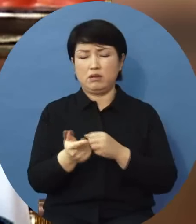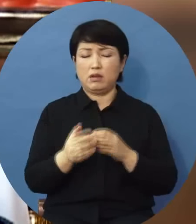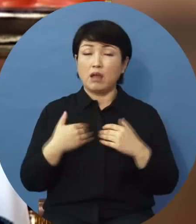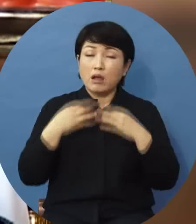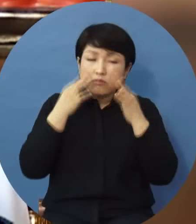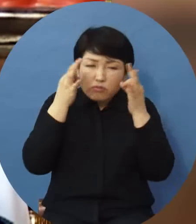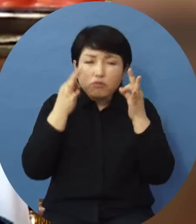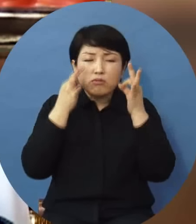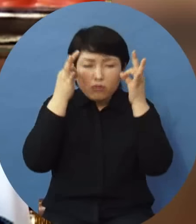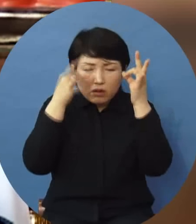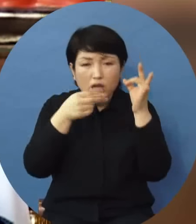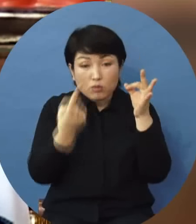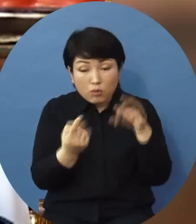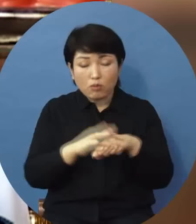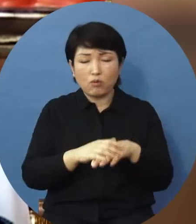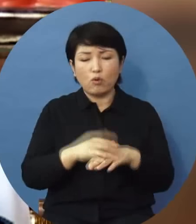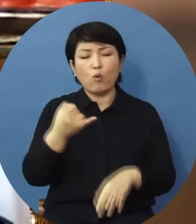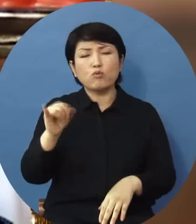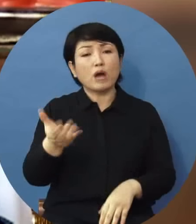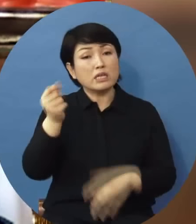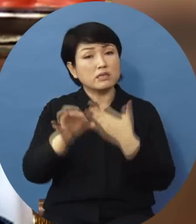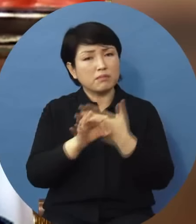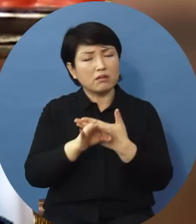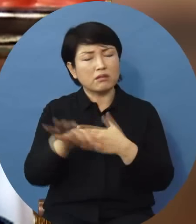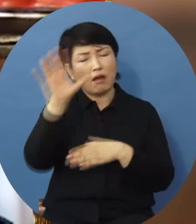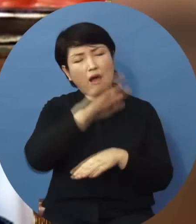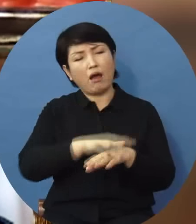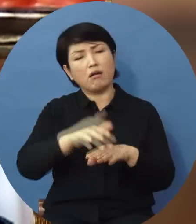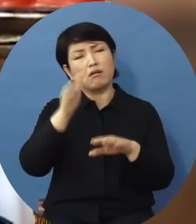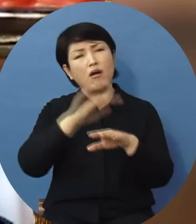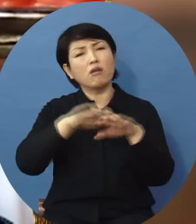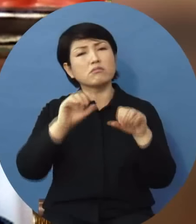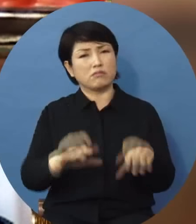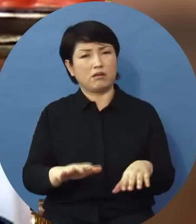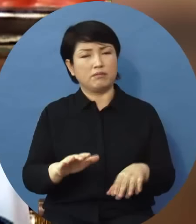수많은 노력이 다 헛되다, 이런 얘기예요.